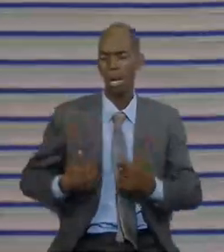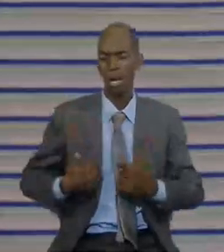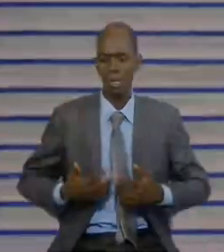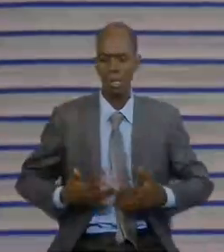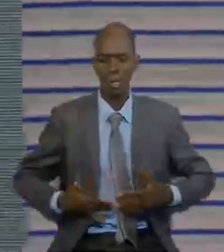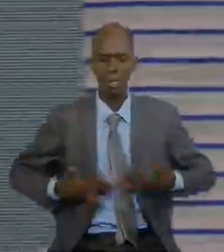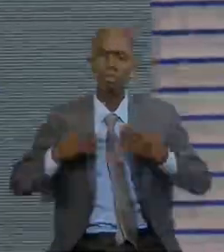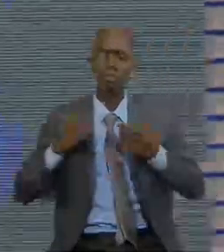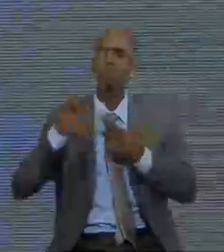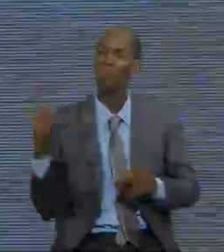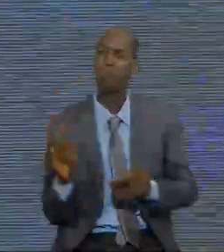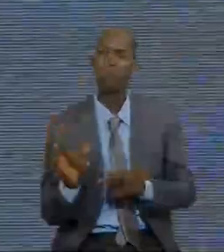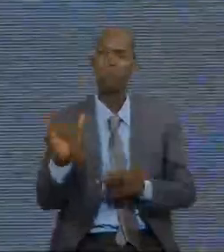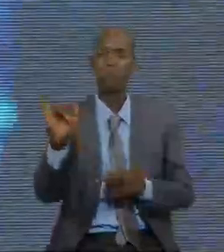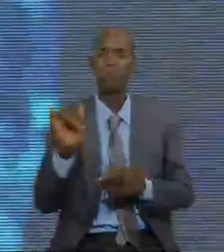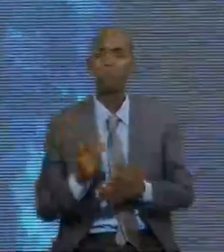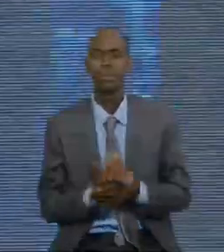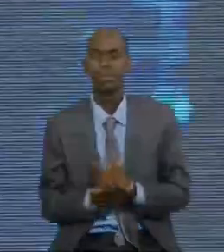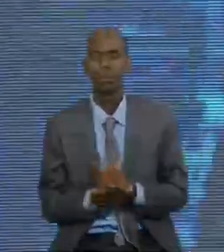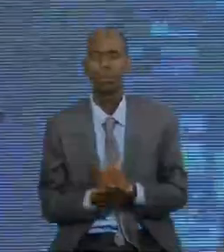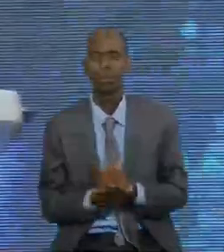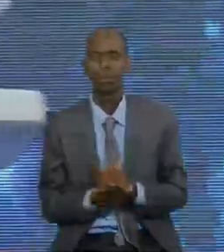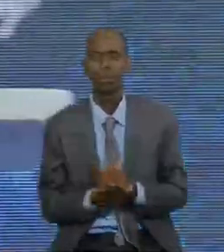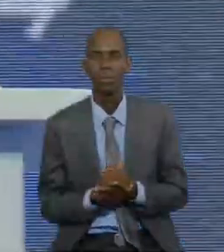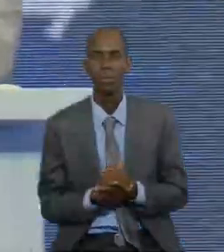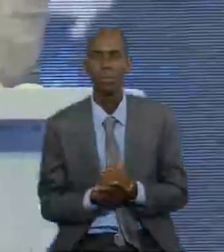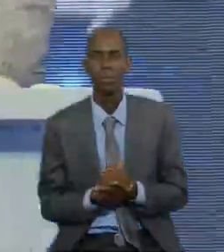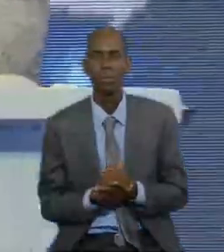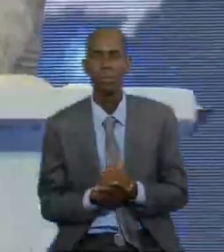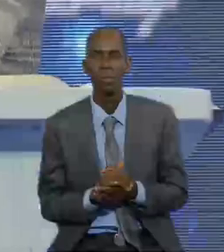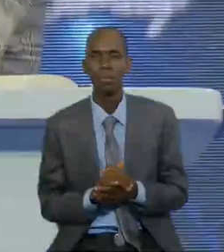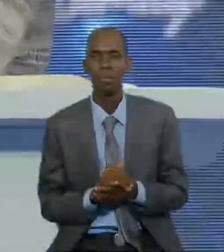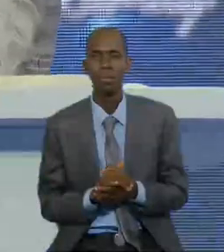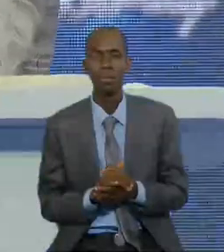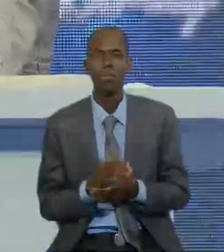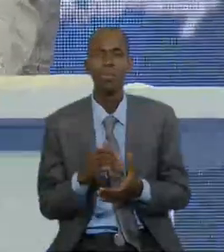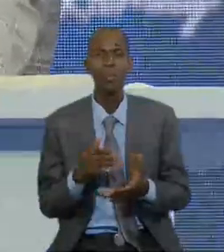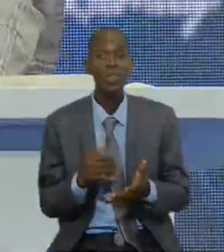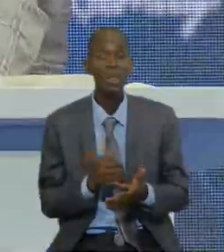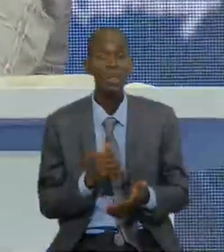qu'est-ce que je peux faire je te donne mon cœur je te donne ma vie